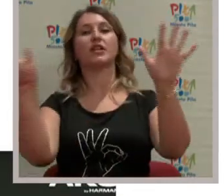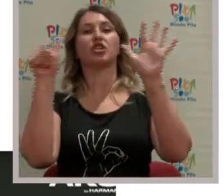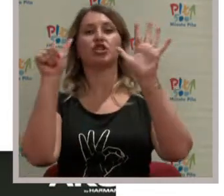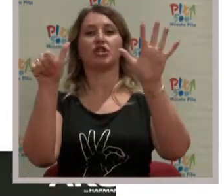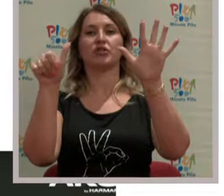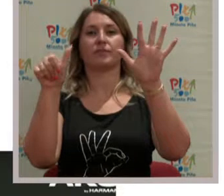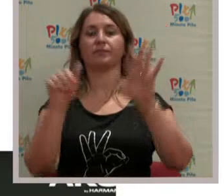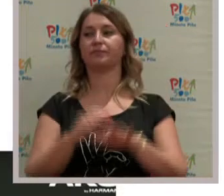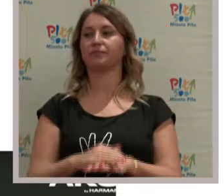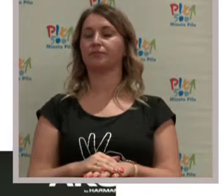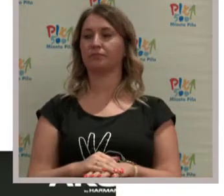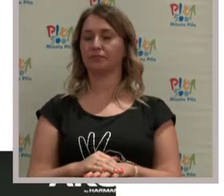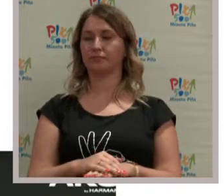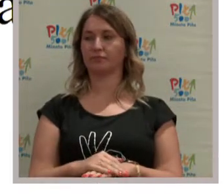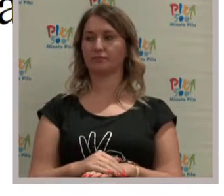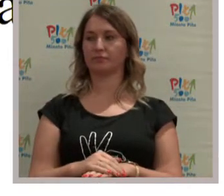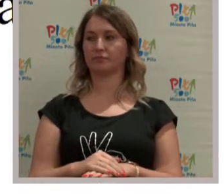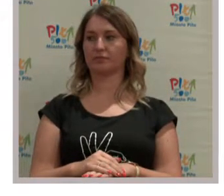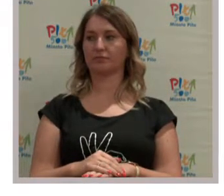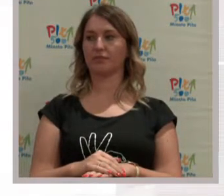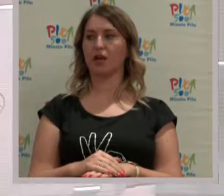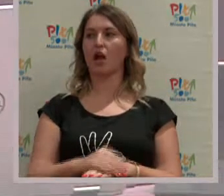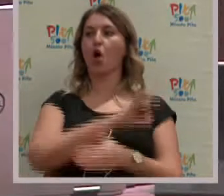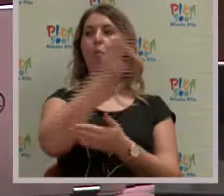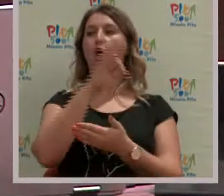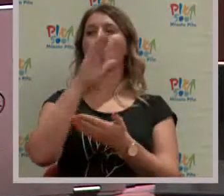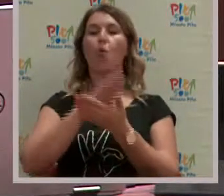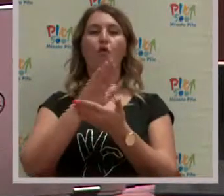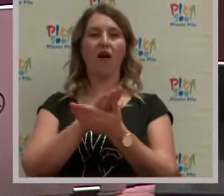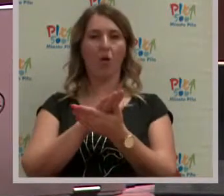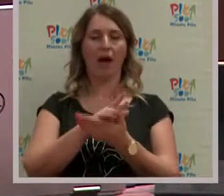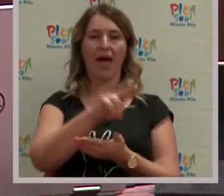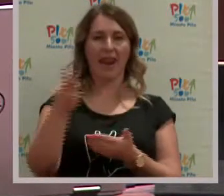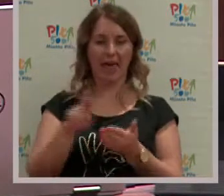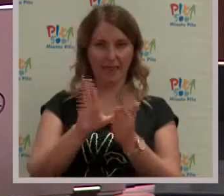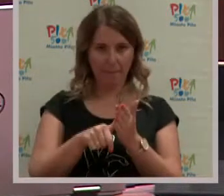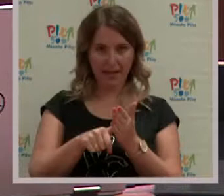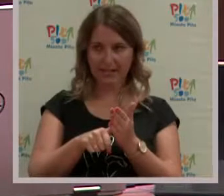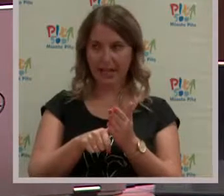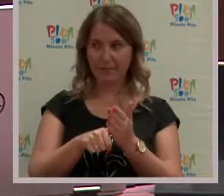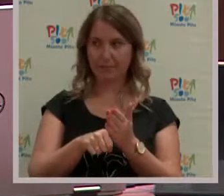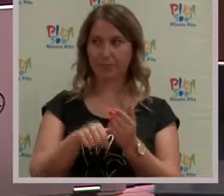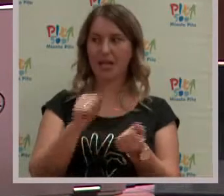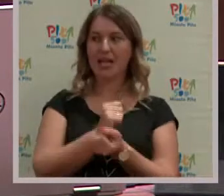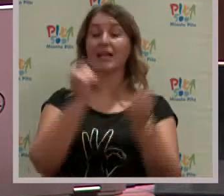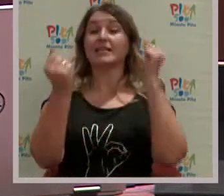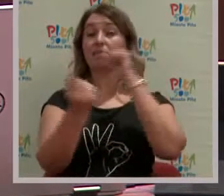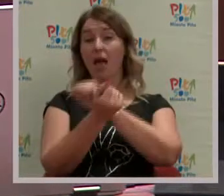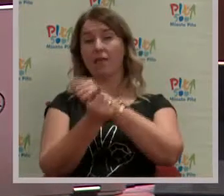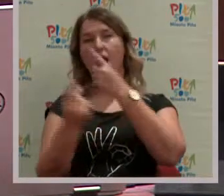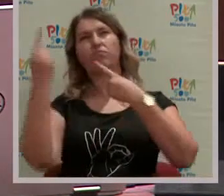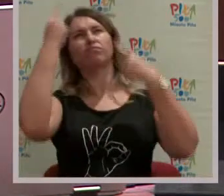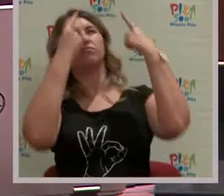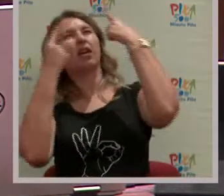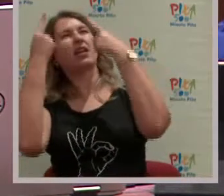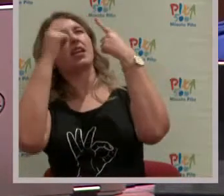obrad mamy projekt uchwały Rady Miasta Piły w sprawie zmiany wieloletniej prognozy finansowej Miasta Piły na lata 2018-2029